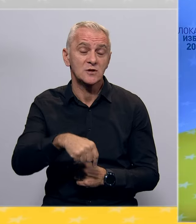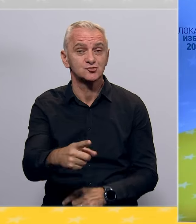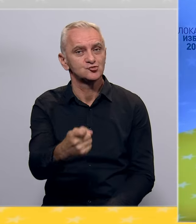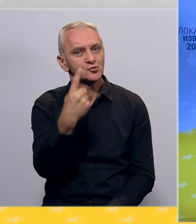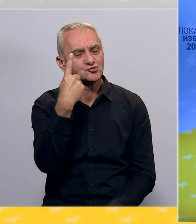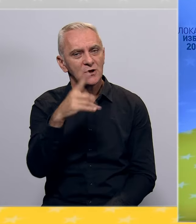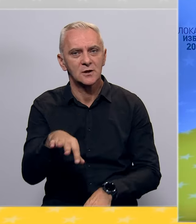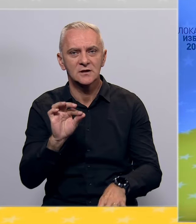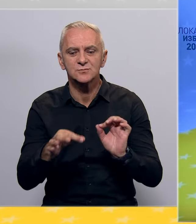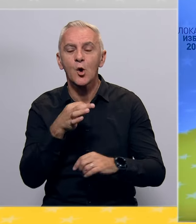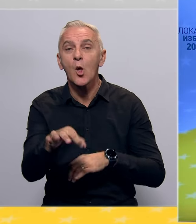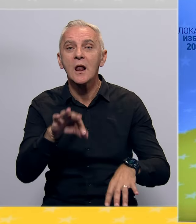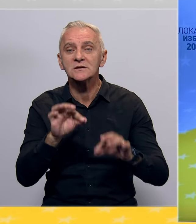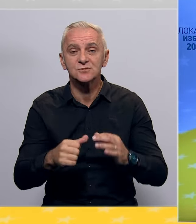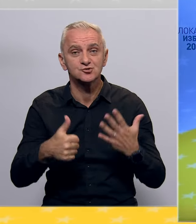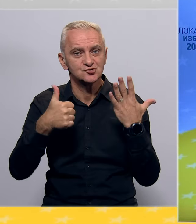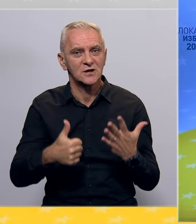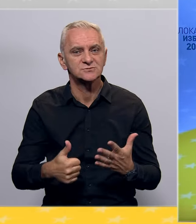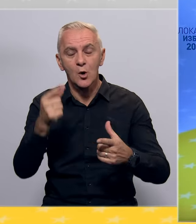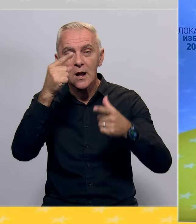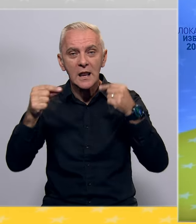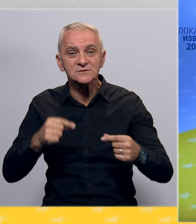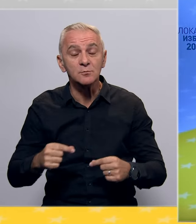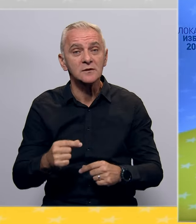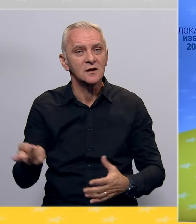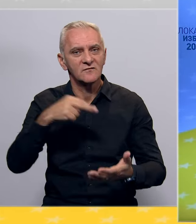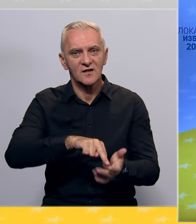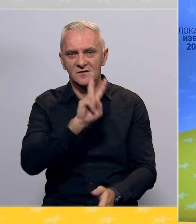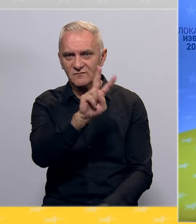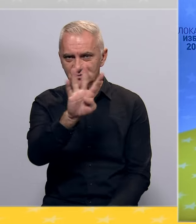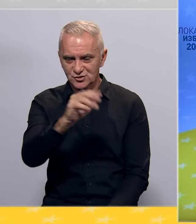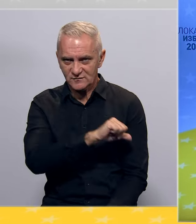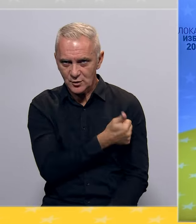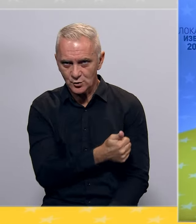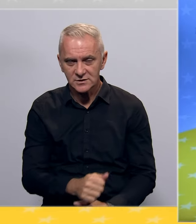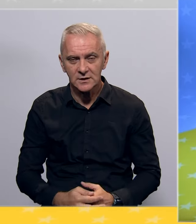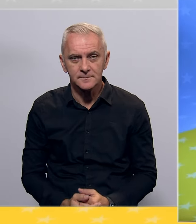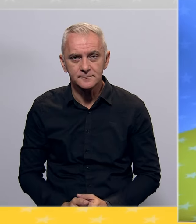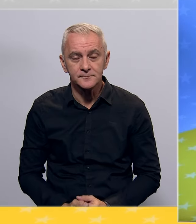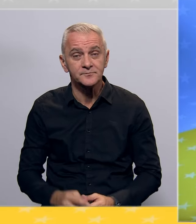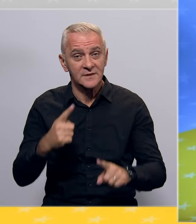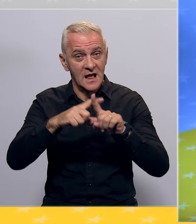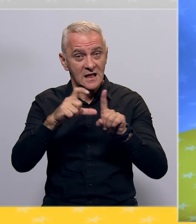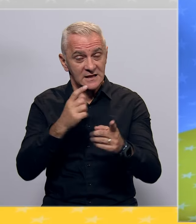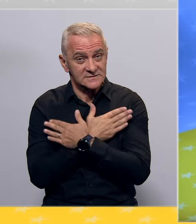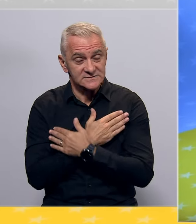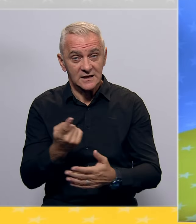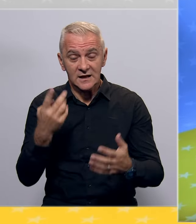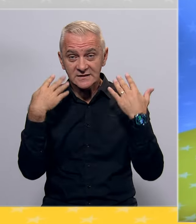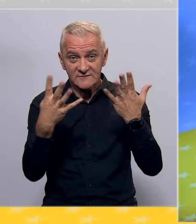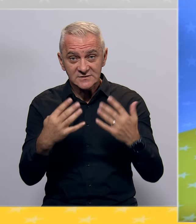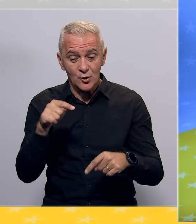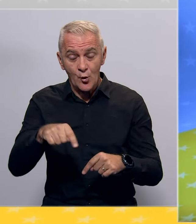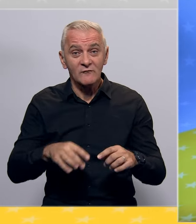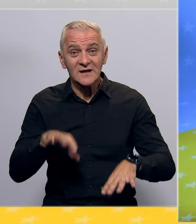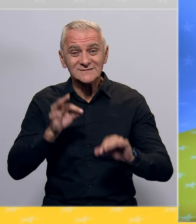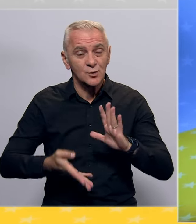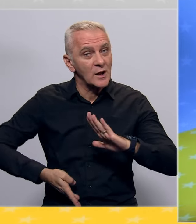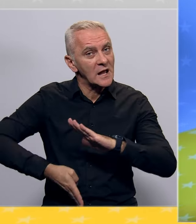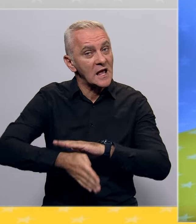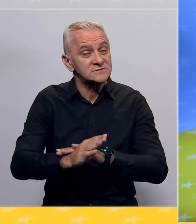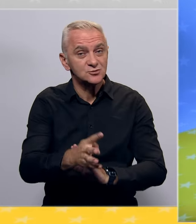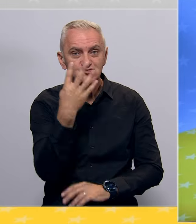jedni izbori, lokalni izbori 6. listopada 2024. godine. HDZ 90 na ove izbore izlazi